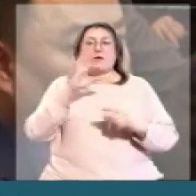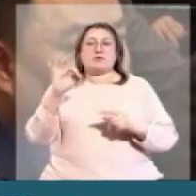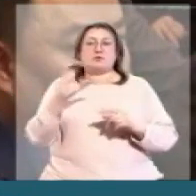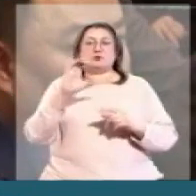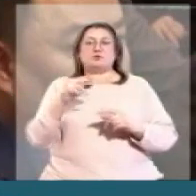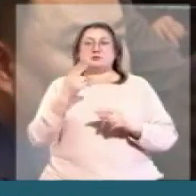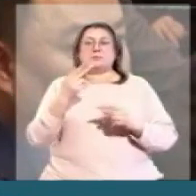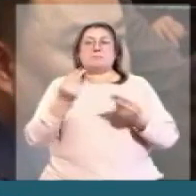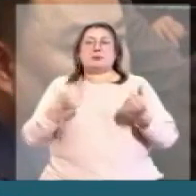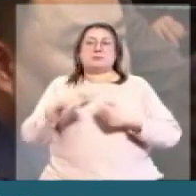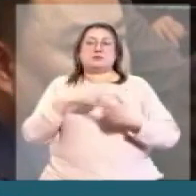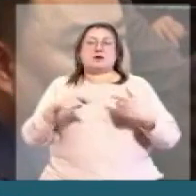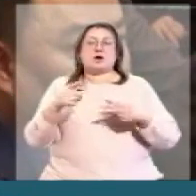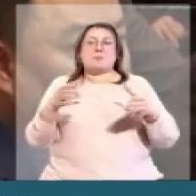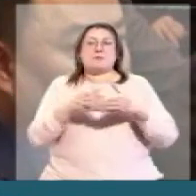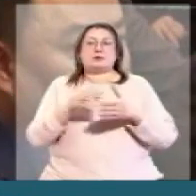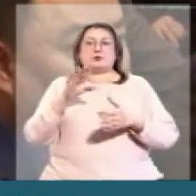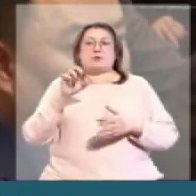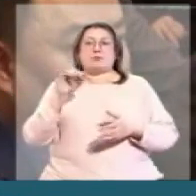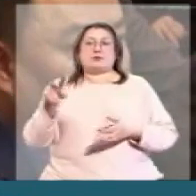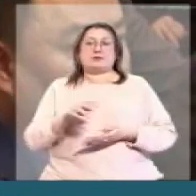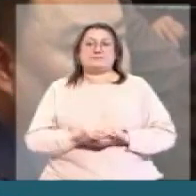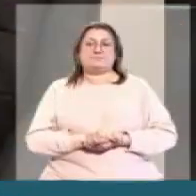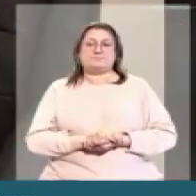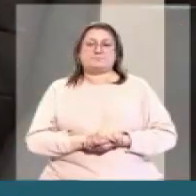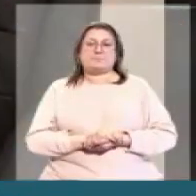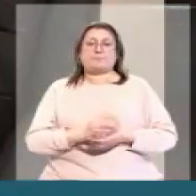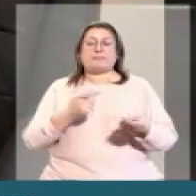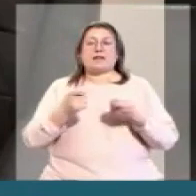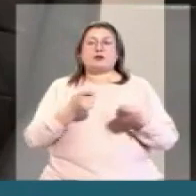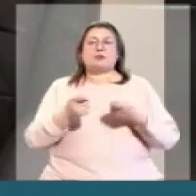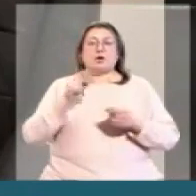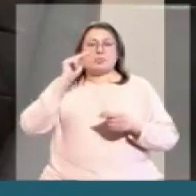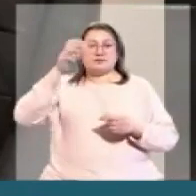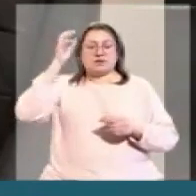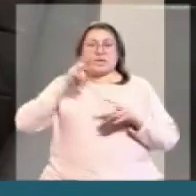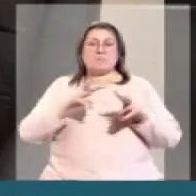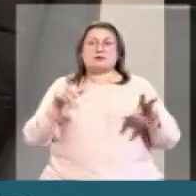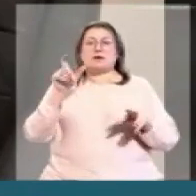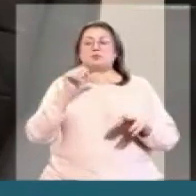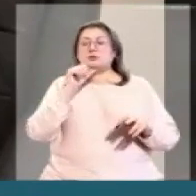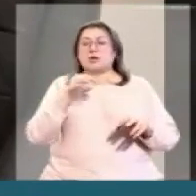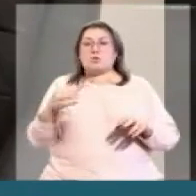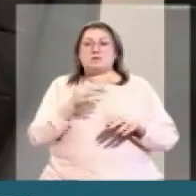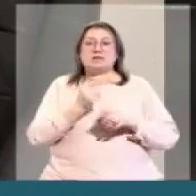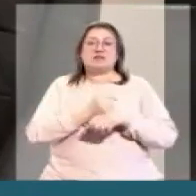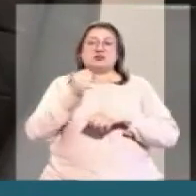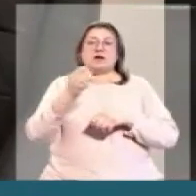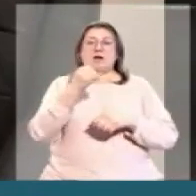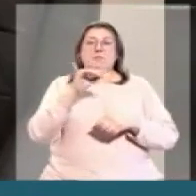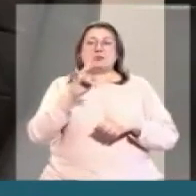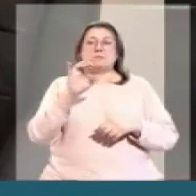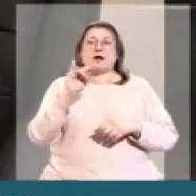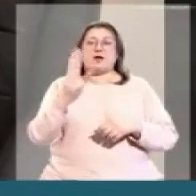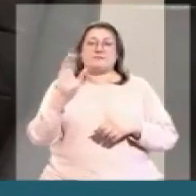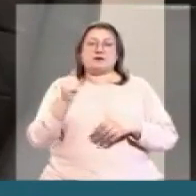общества социально-предпринимательская корпорация «Табол». Руководителем управления образования акимата Костанайской области назначена Айман